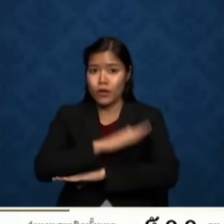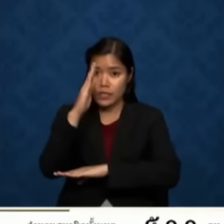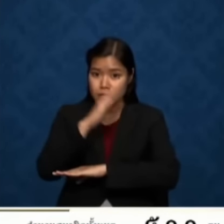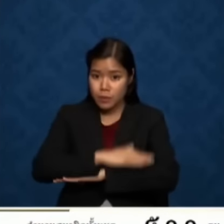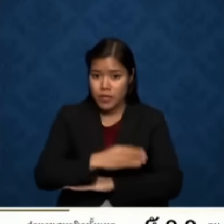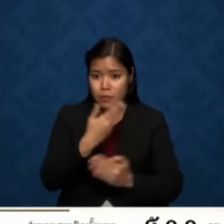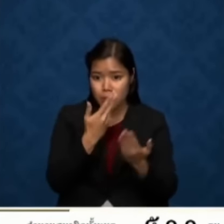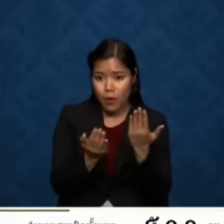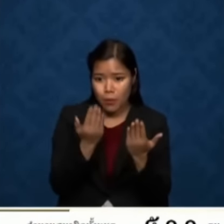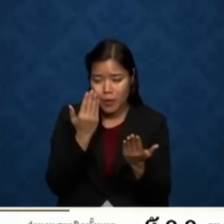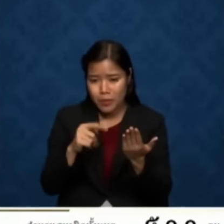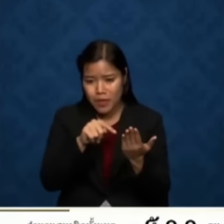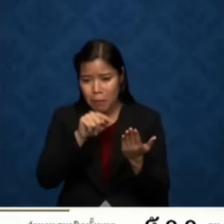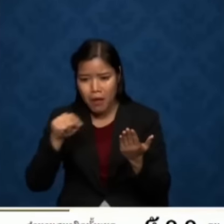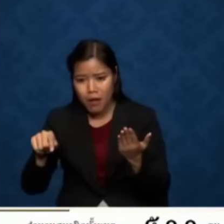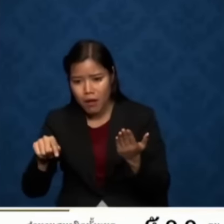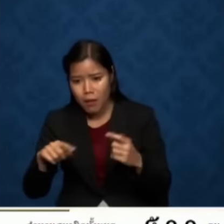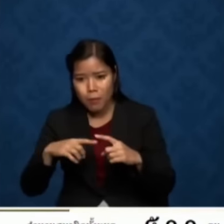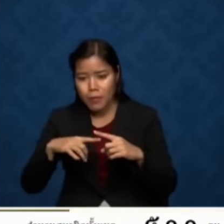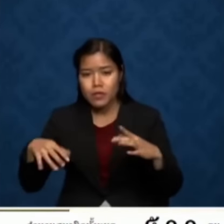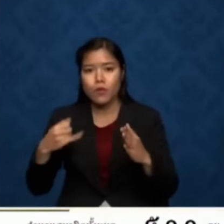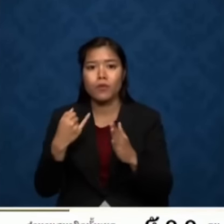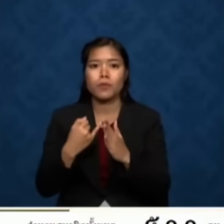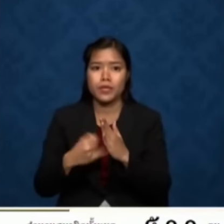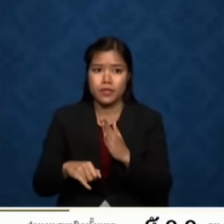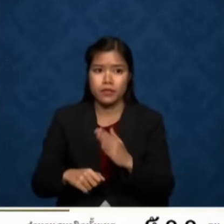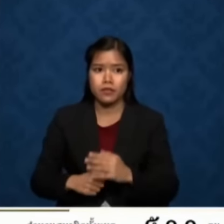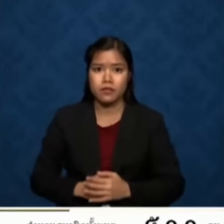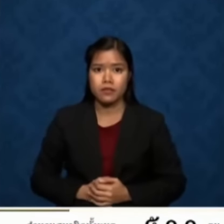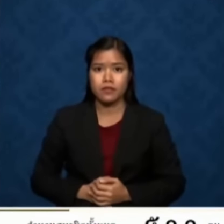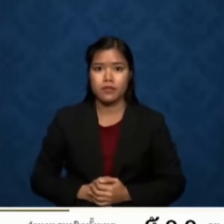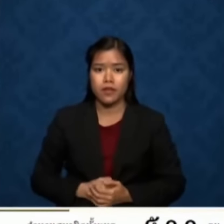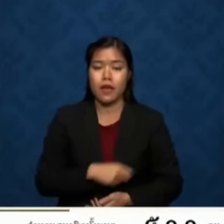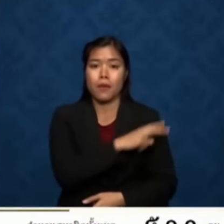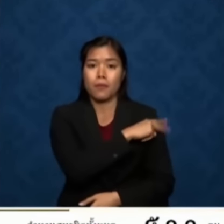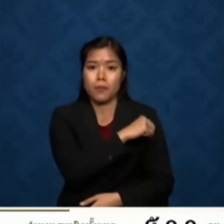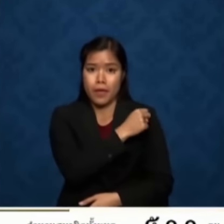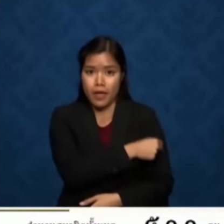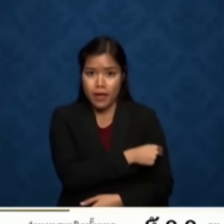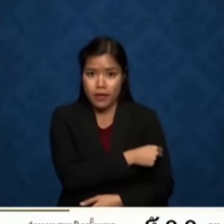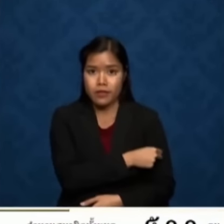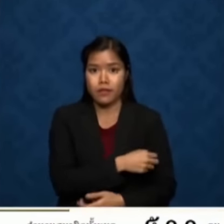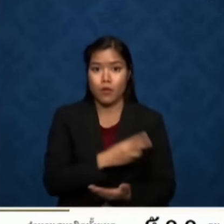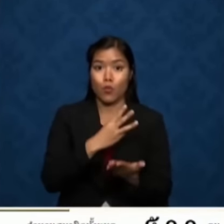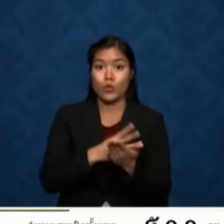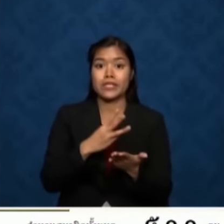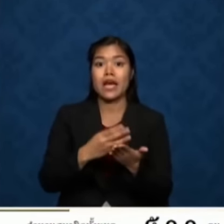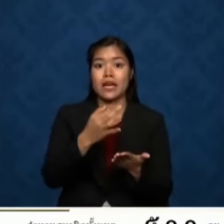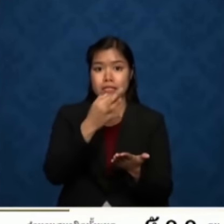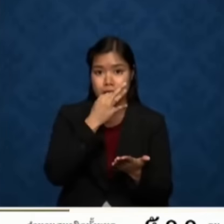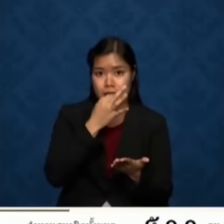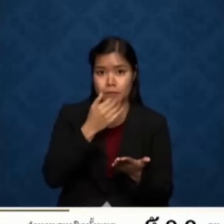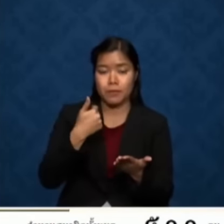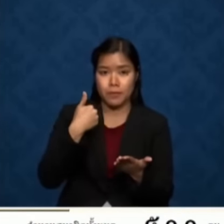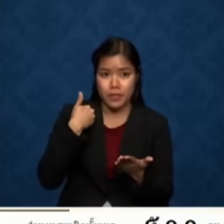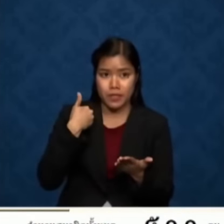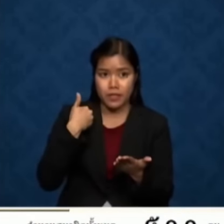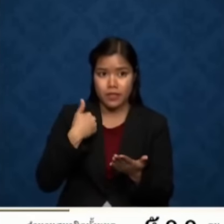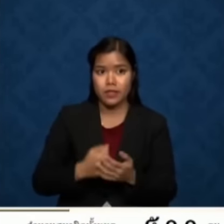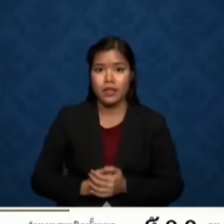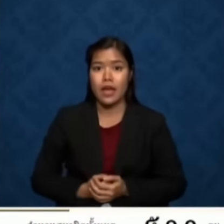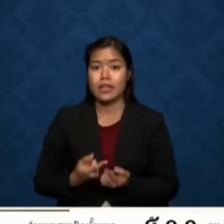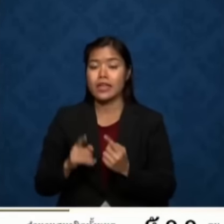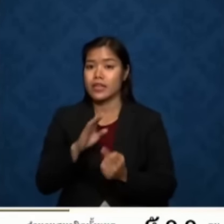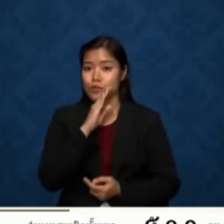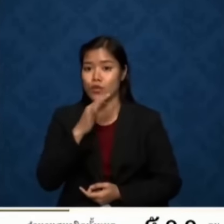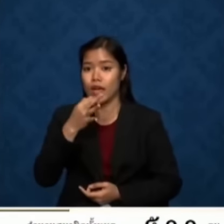อาชีพกับวิชาชีพมันต่างกันแพทย์มีวิชาชีพอาชีพก็คือหวังผลกำไรกำ